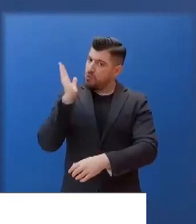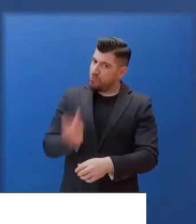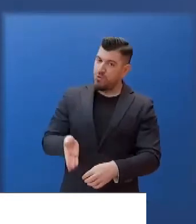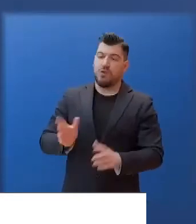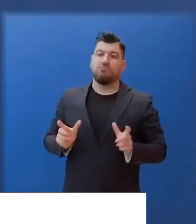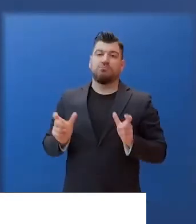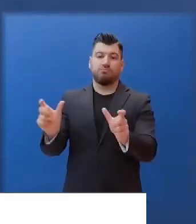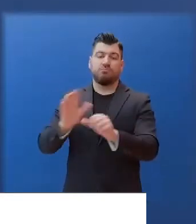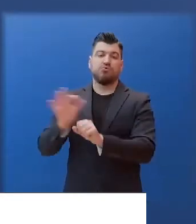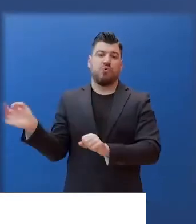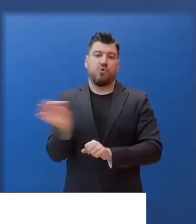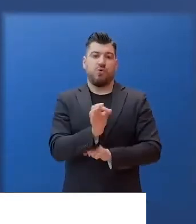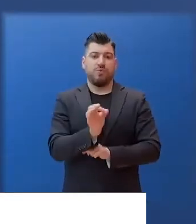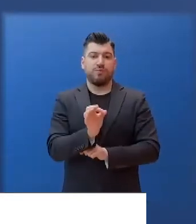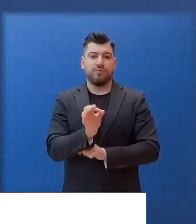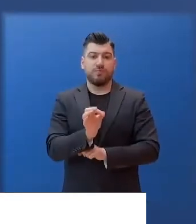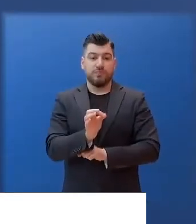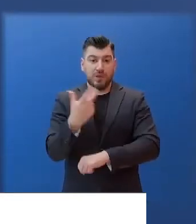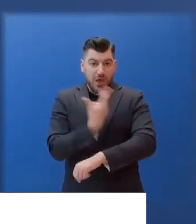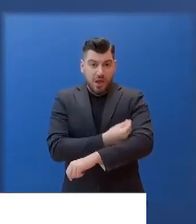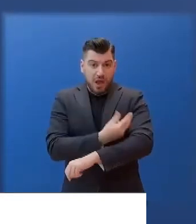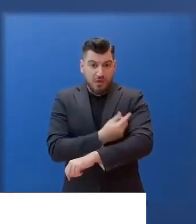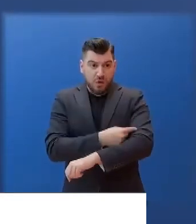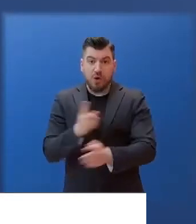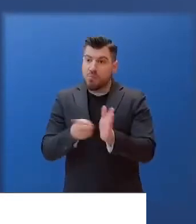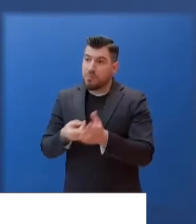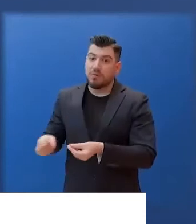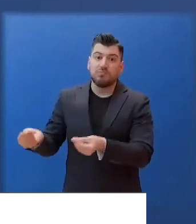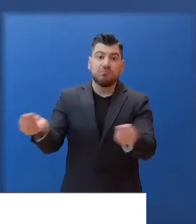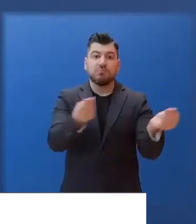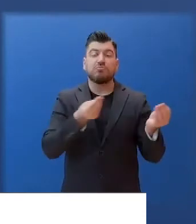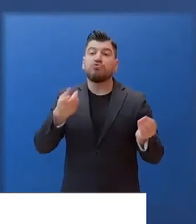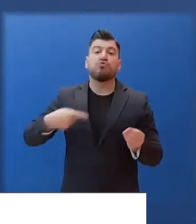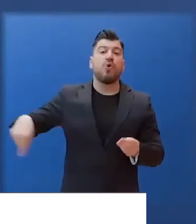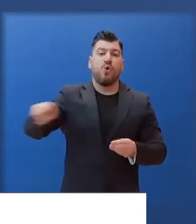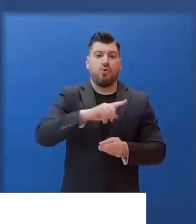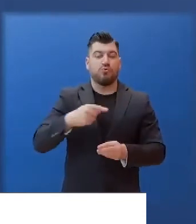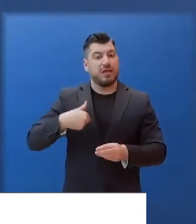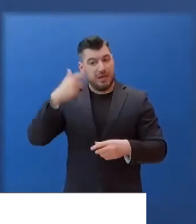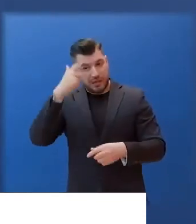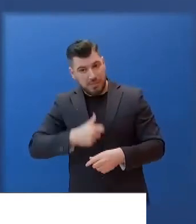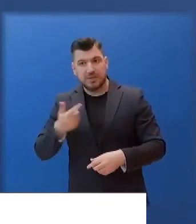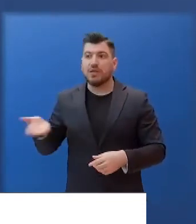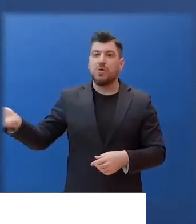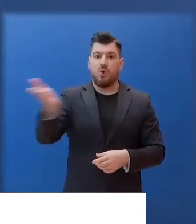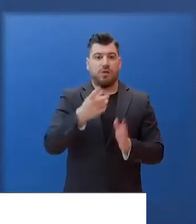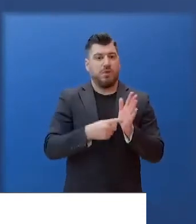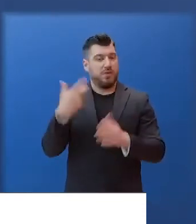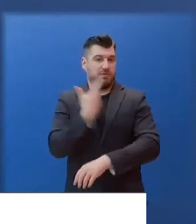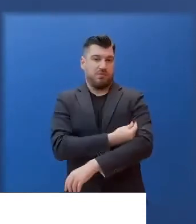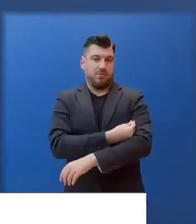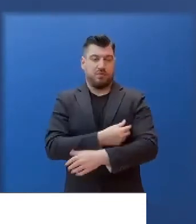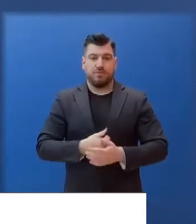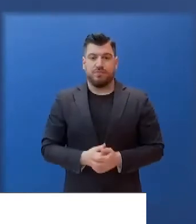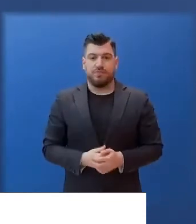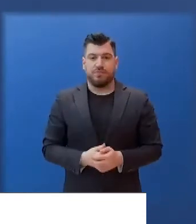ιό. Και το όπλο αυτό κανένας δεν πρέπει να το στερηθεί, το οφείλουμε τόσο στον εαυτό μας όσο και στους γύρω μας. Έχουν